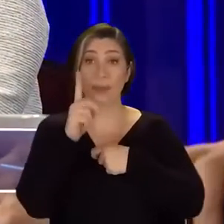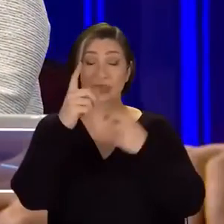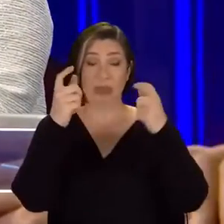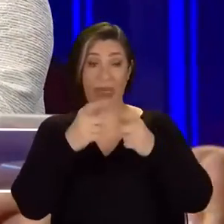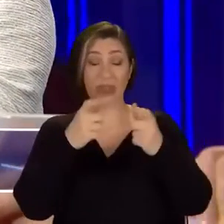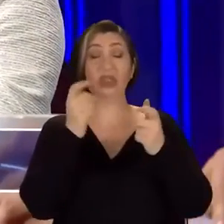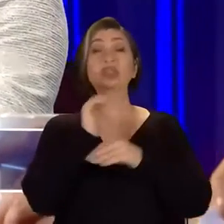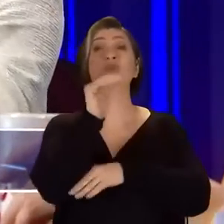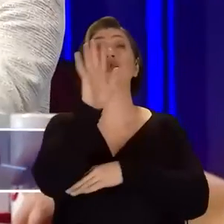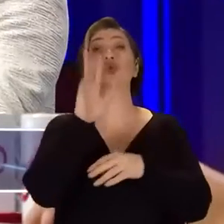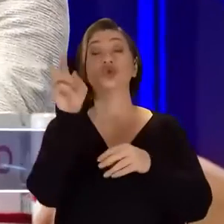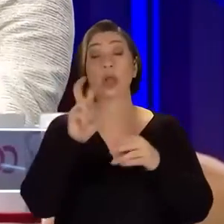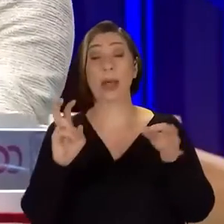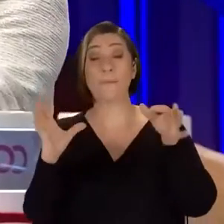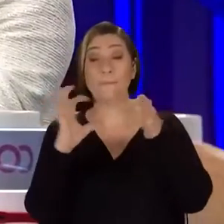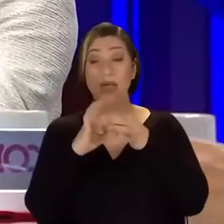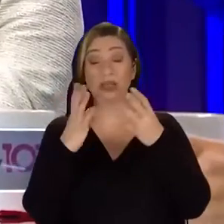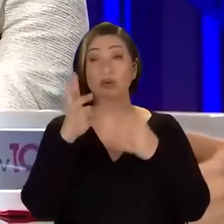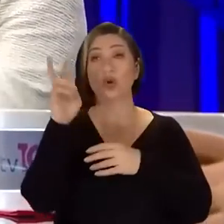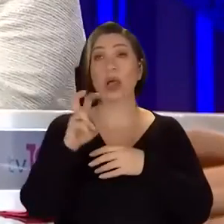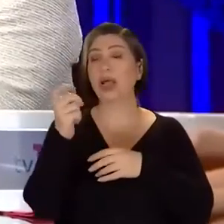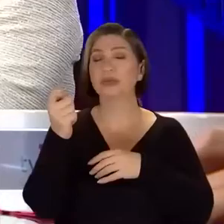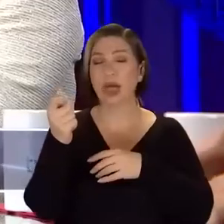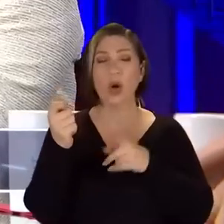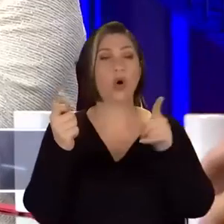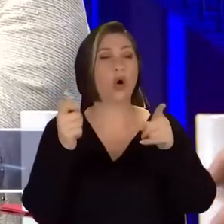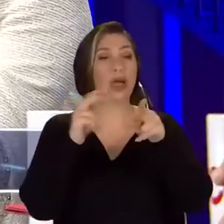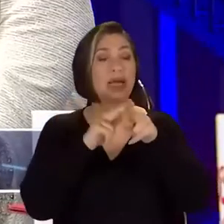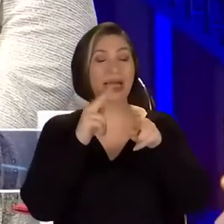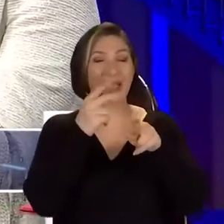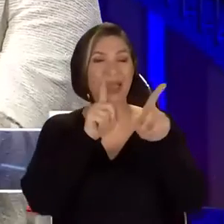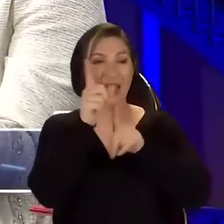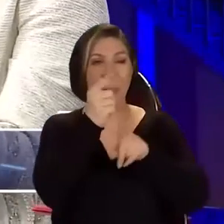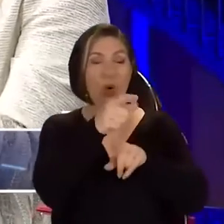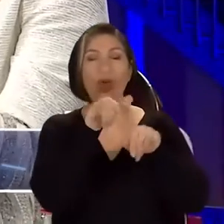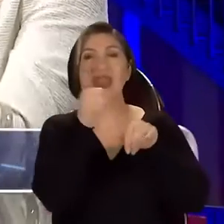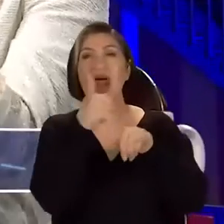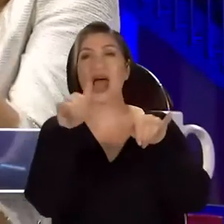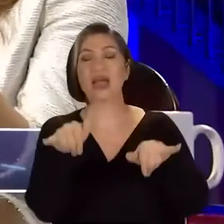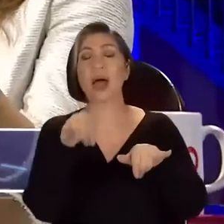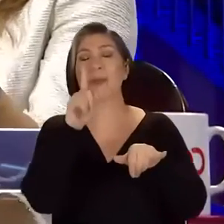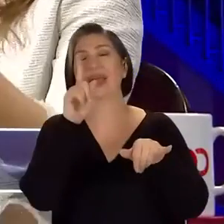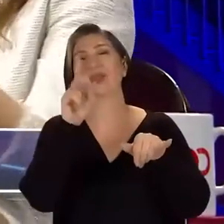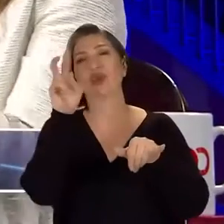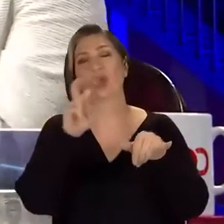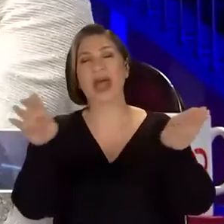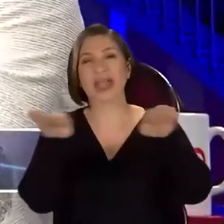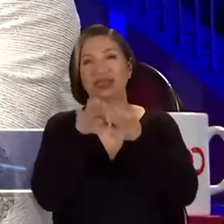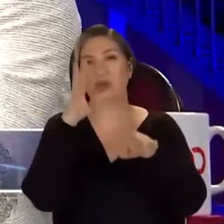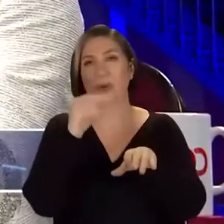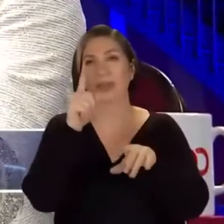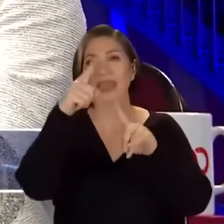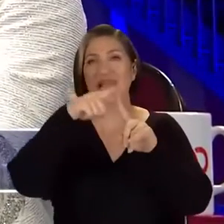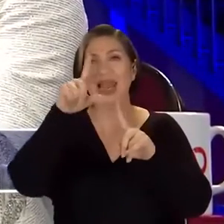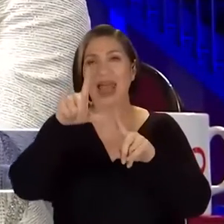ülkede yaşamıyorsanız dolara endeksliyse dolar kaç lira olduysa elinize kripto para da o değerdedir. Ama her zaman bir dolara eşit olabilir. Her zaman bir